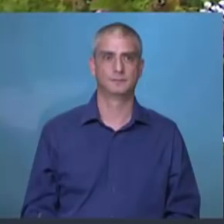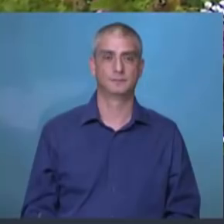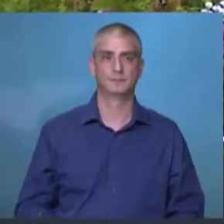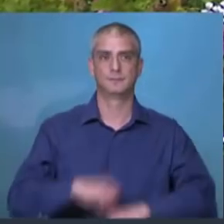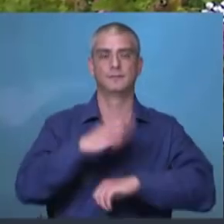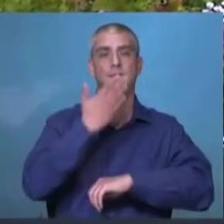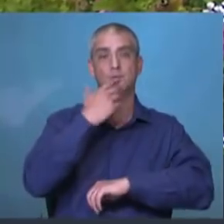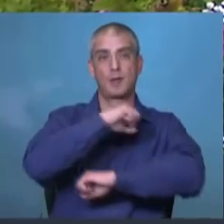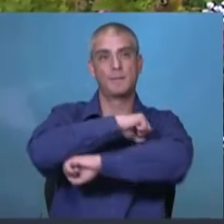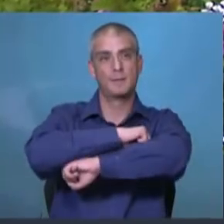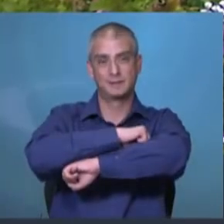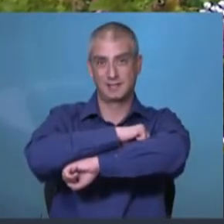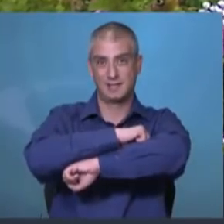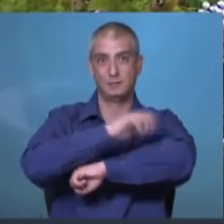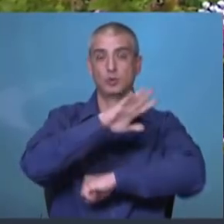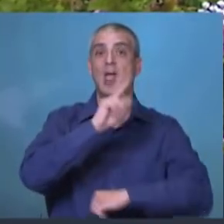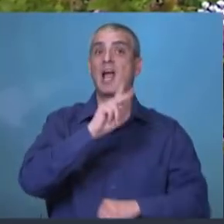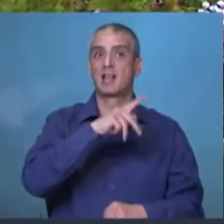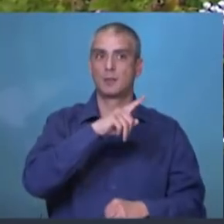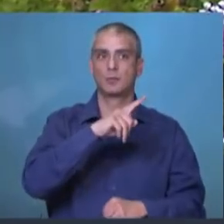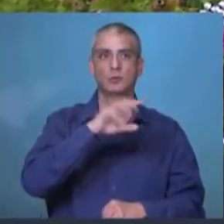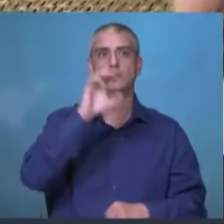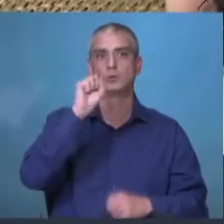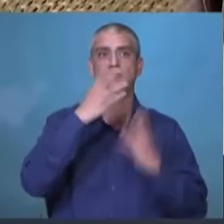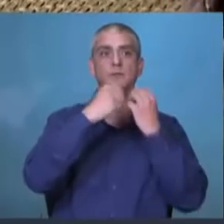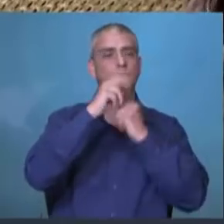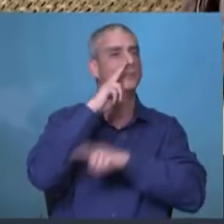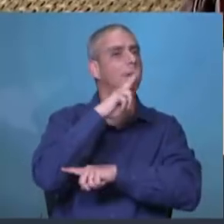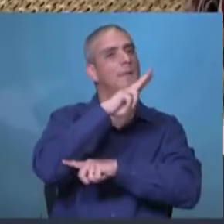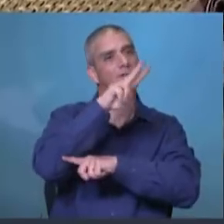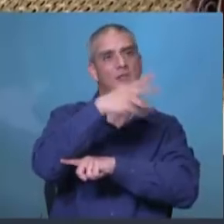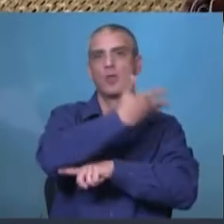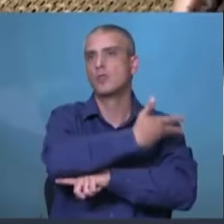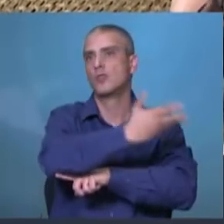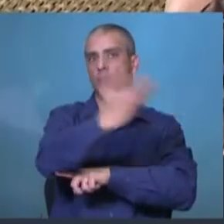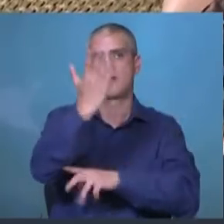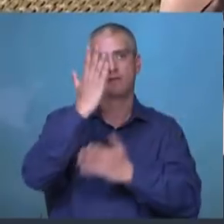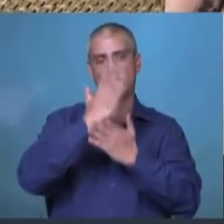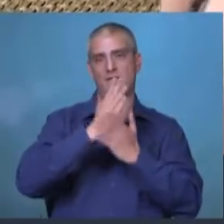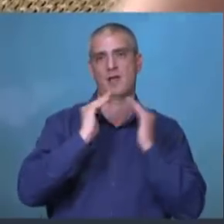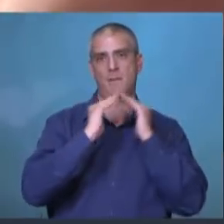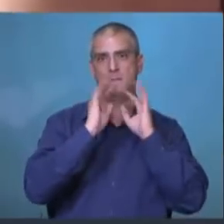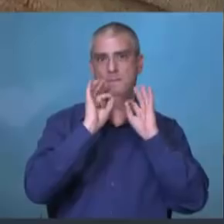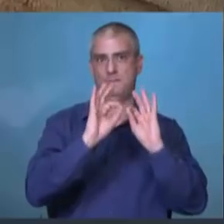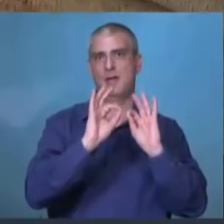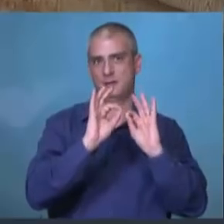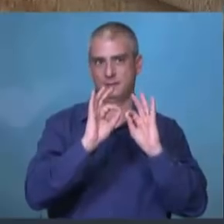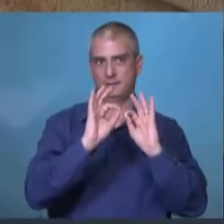מהמרפסת הירושלמית הקטנה בקטמון, סוזי ומשפחתה מביטים לעבר הנוף שהפך כבר לבית.